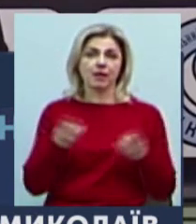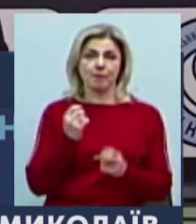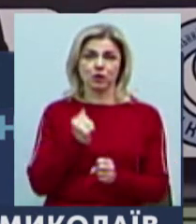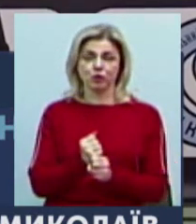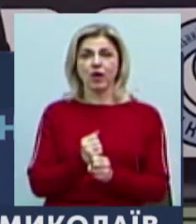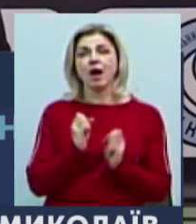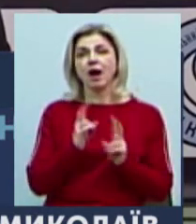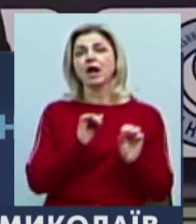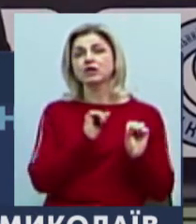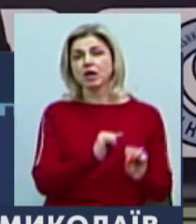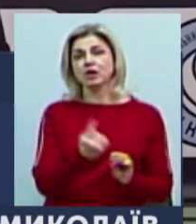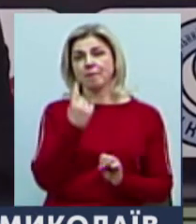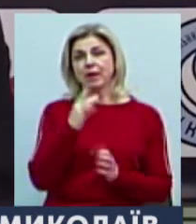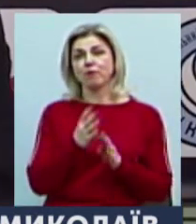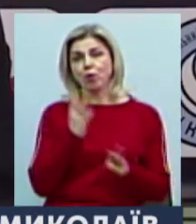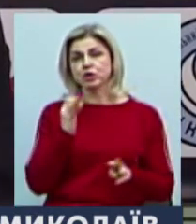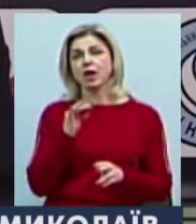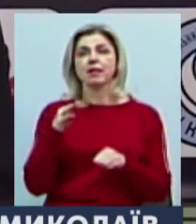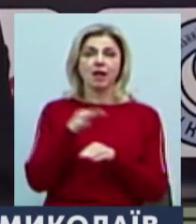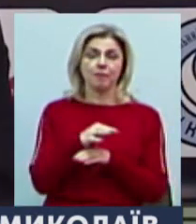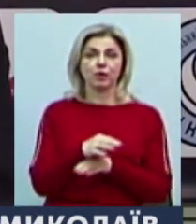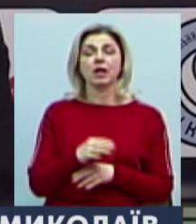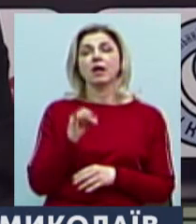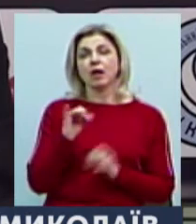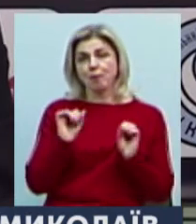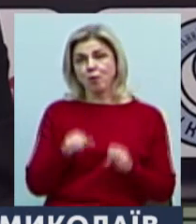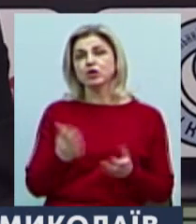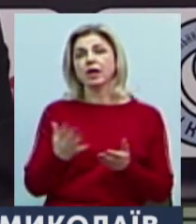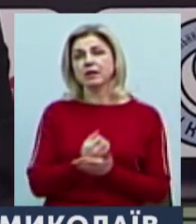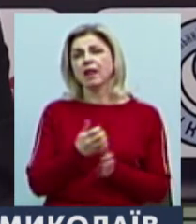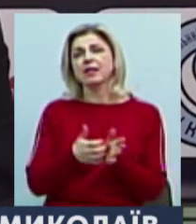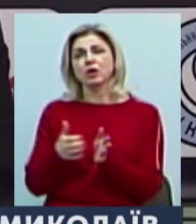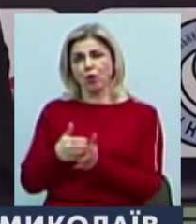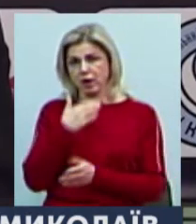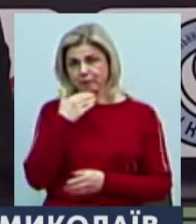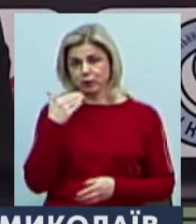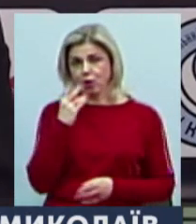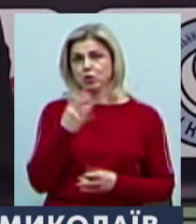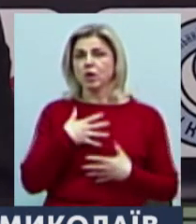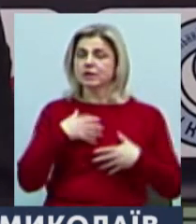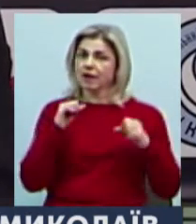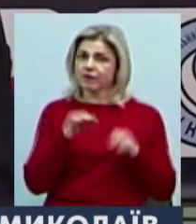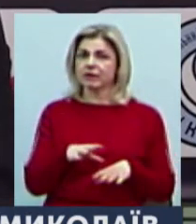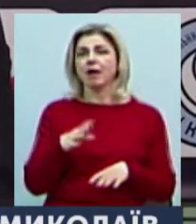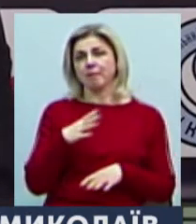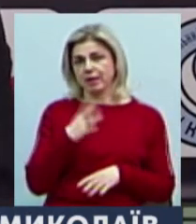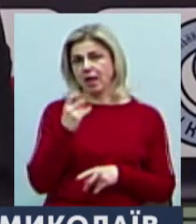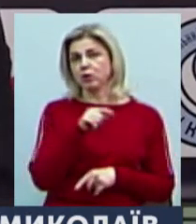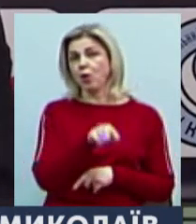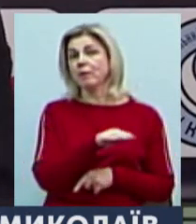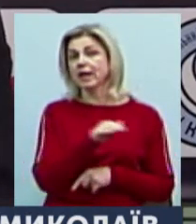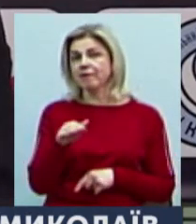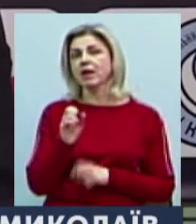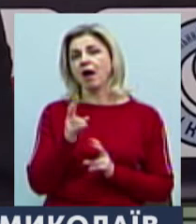як у захисті в першу чергу, так і у нападі. Звичайно, можна знайти багато недоліків, але самовіддача знову-таки була на тому рівні, на